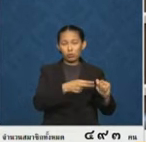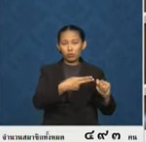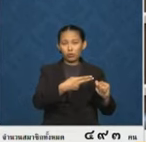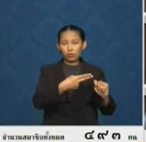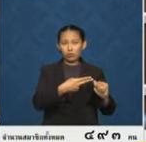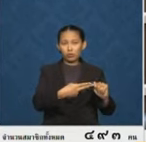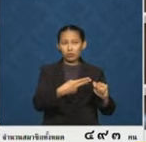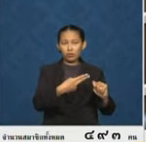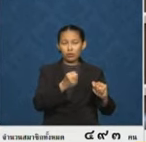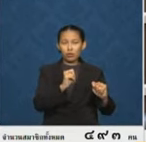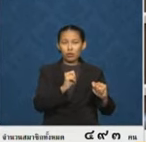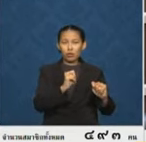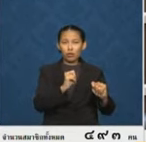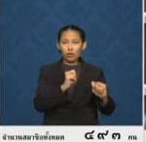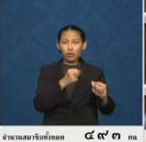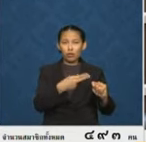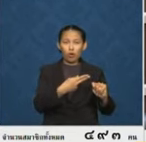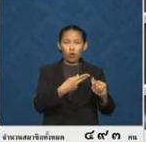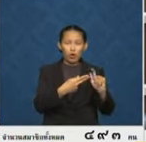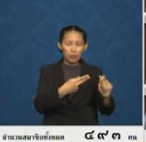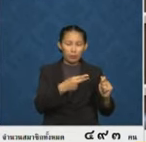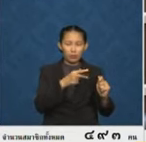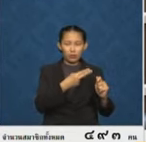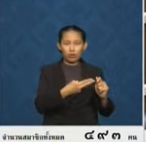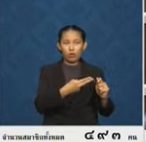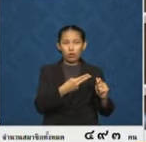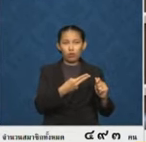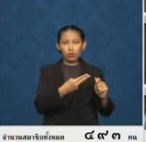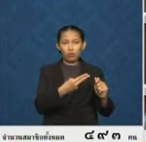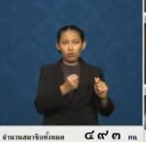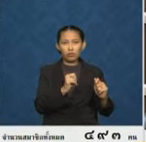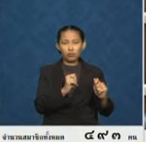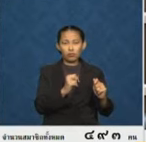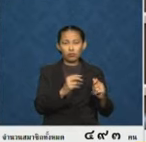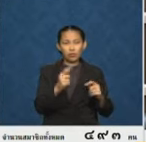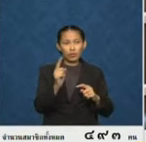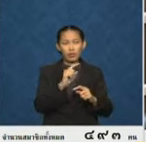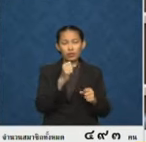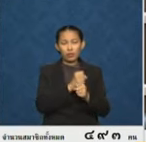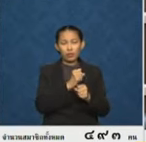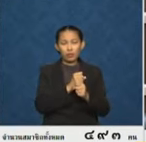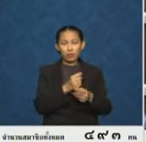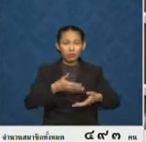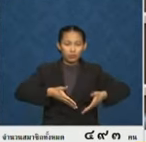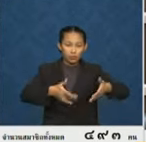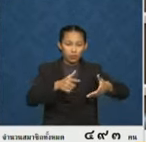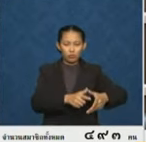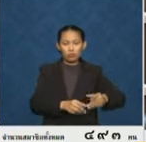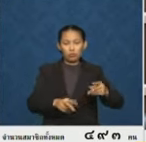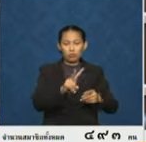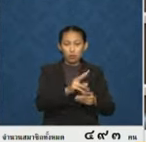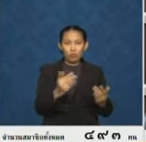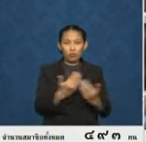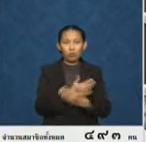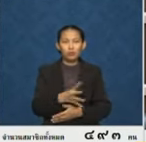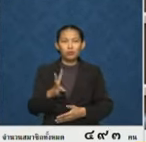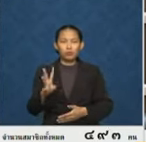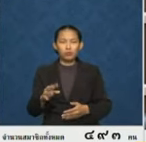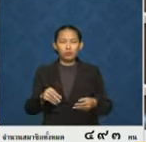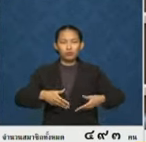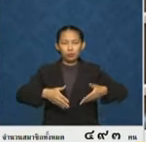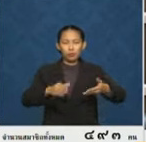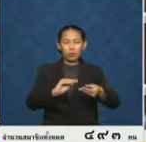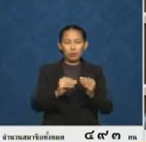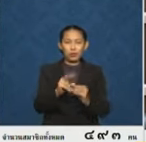อำเภอหนองหาญจังหวัดอุดรธานีเรื่องขอขยายเส้นทางจาก 2เลนเป็น 4เลนทางหลวงชนบทหมายเลข